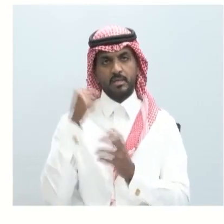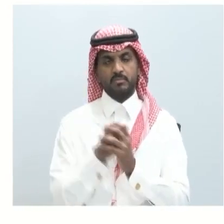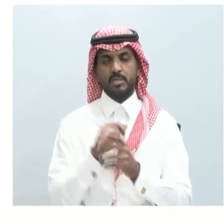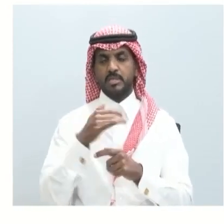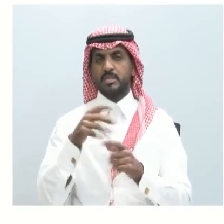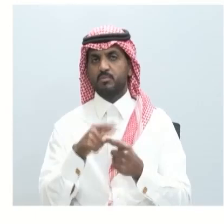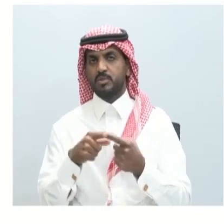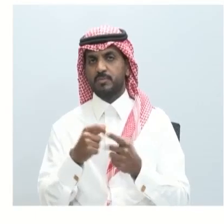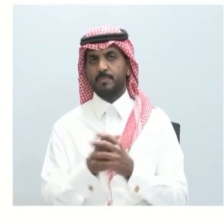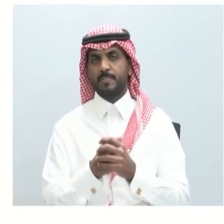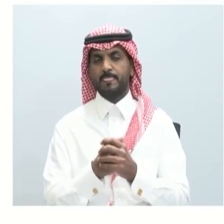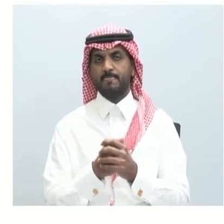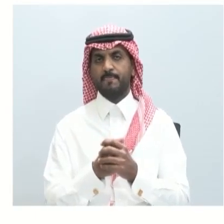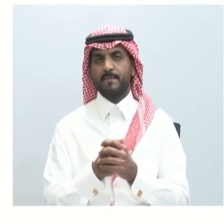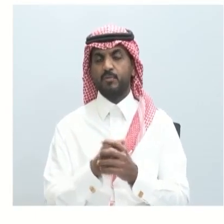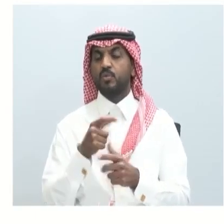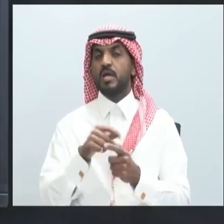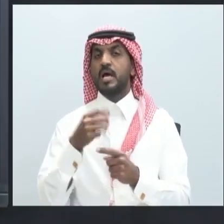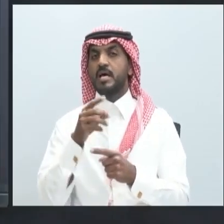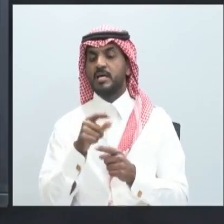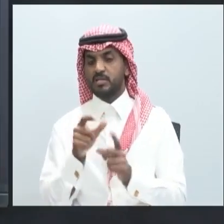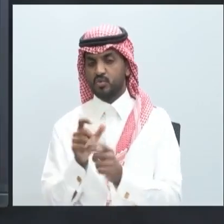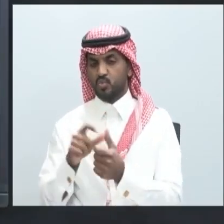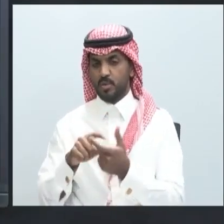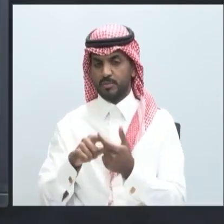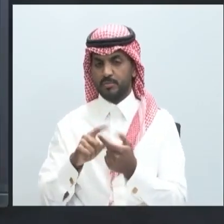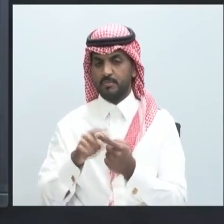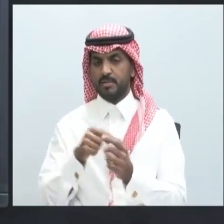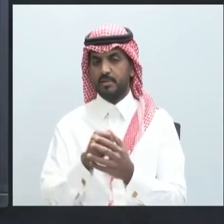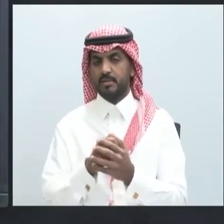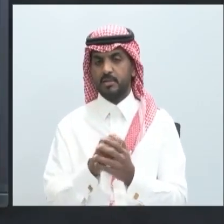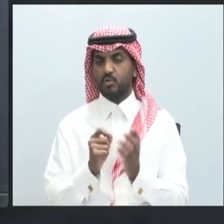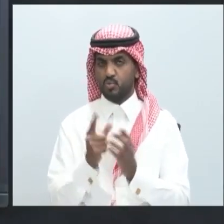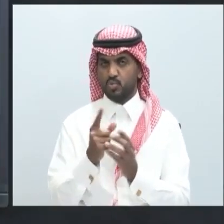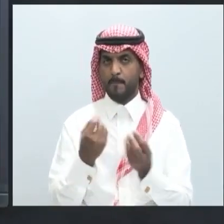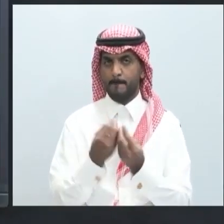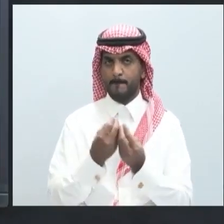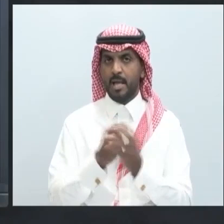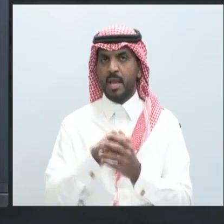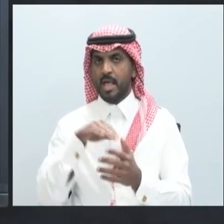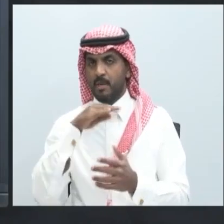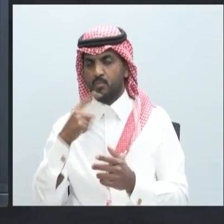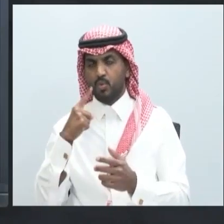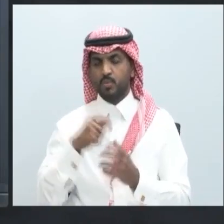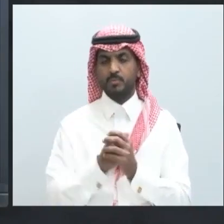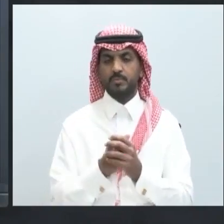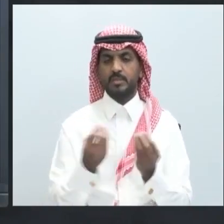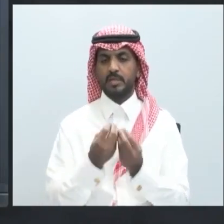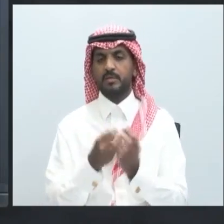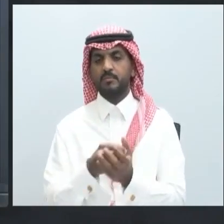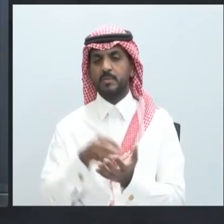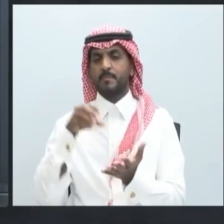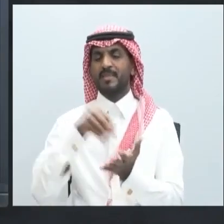منصف كان هنالك ازواج من الكروموسومات كروموسوم ياتي من الاب كروموسوم ياتي من الام تلتقي هذه الكروموسومات في منطقه